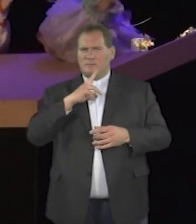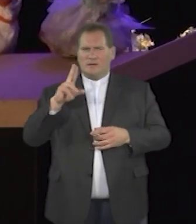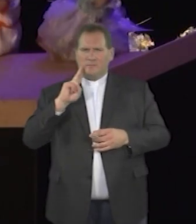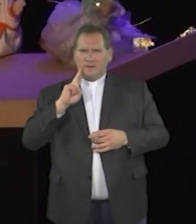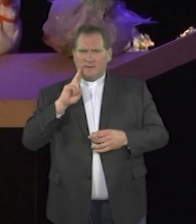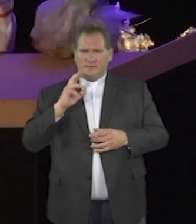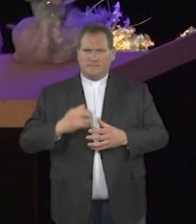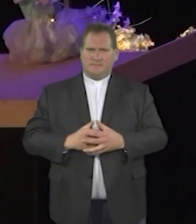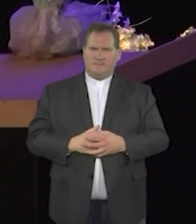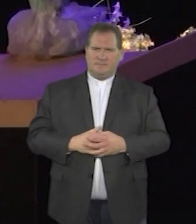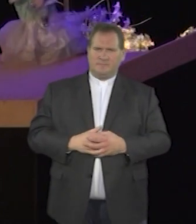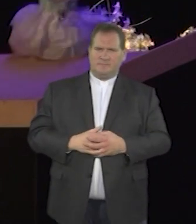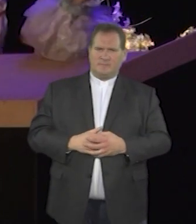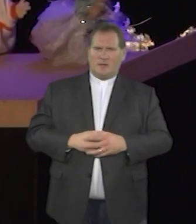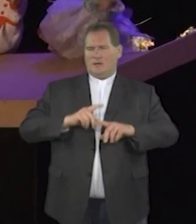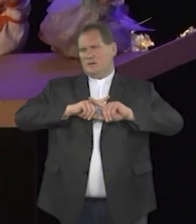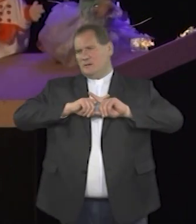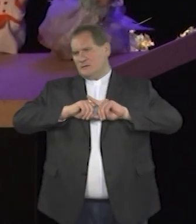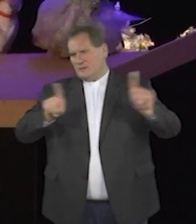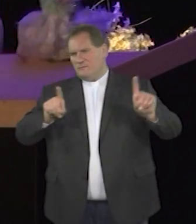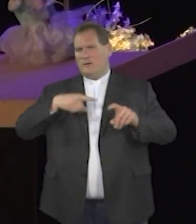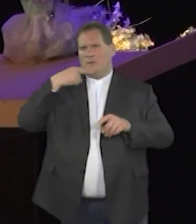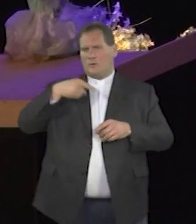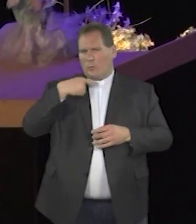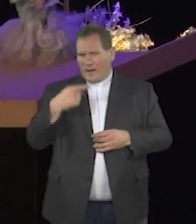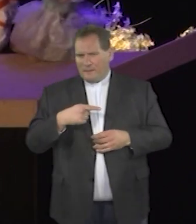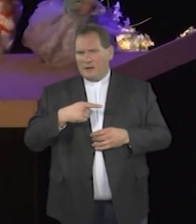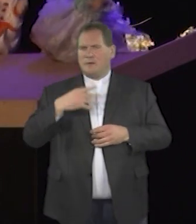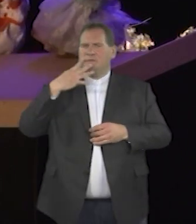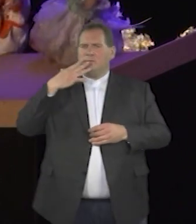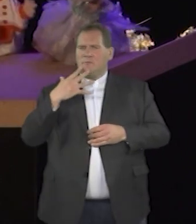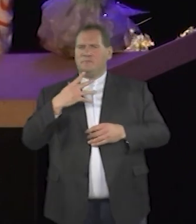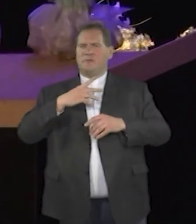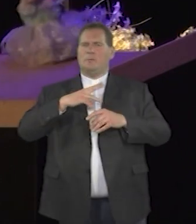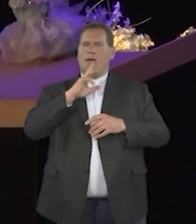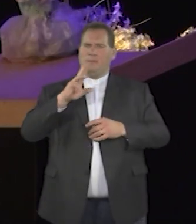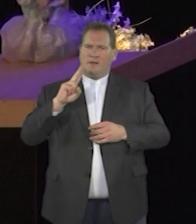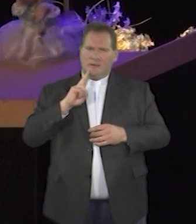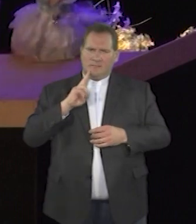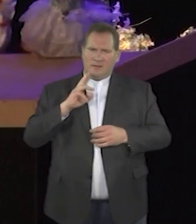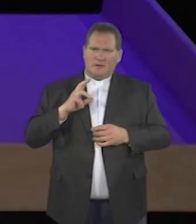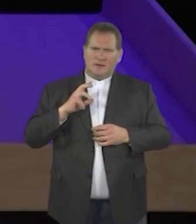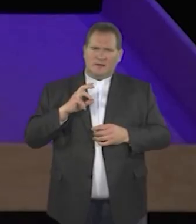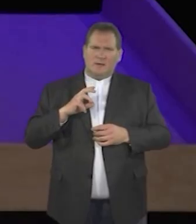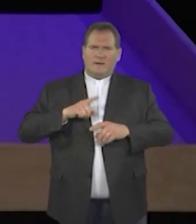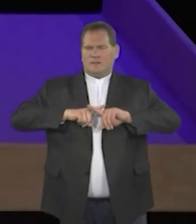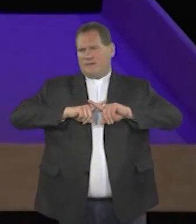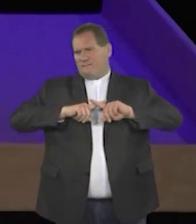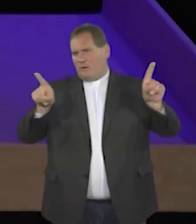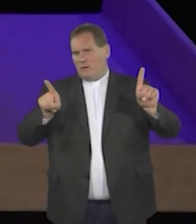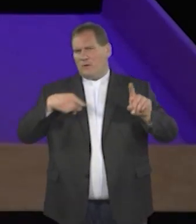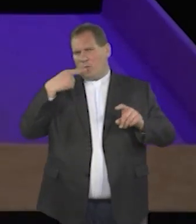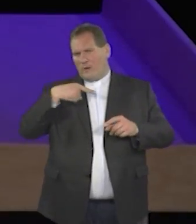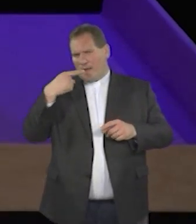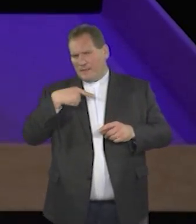mama. Nie wolno kłamać, mówiła mama. Nie